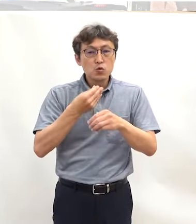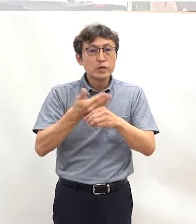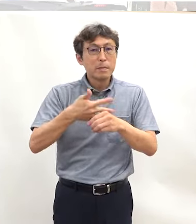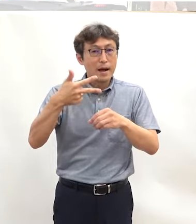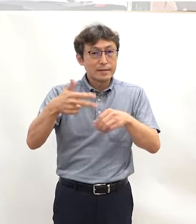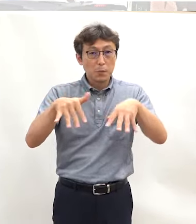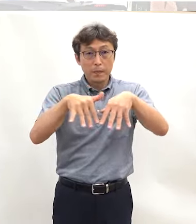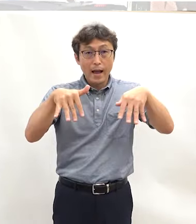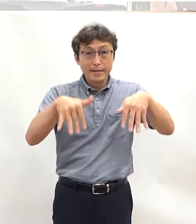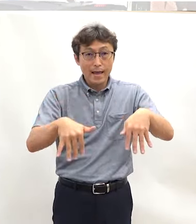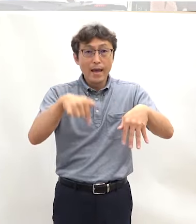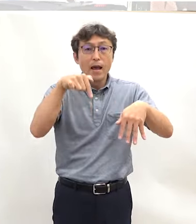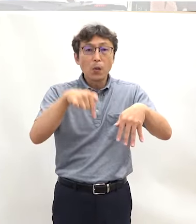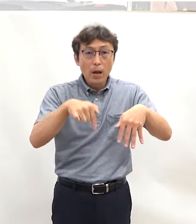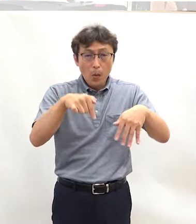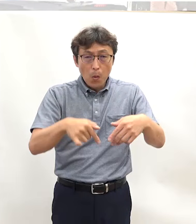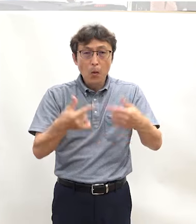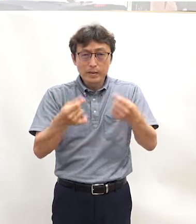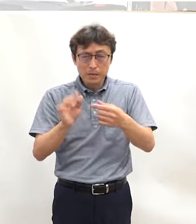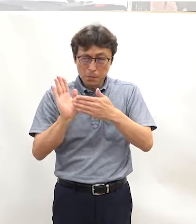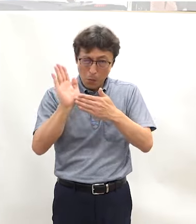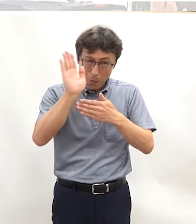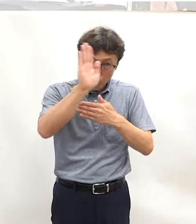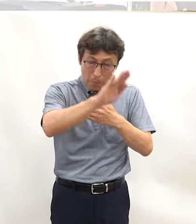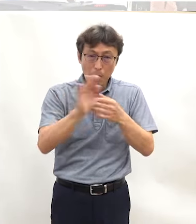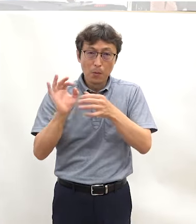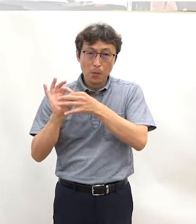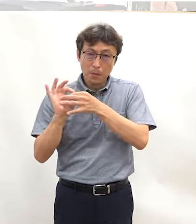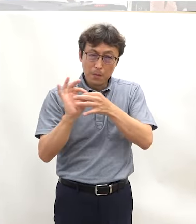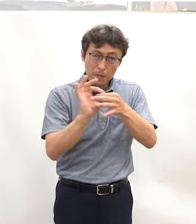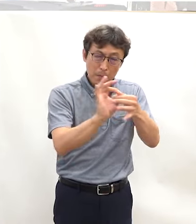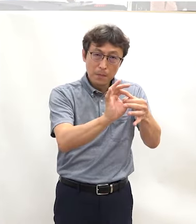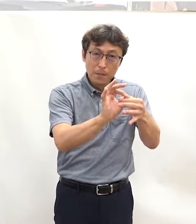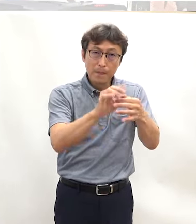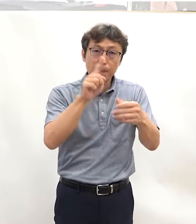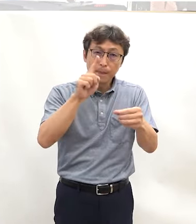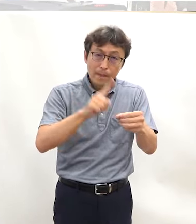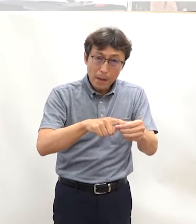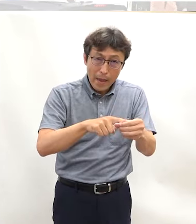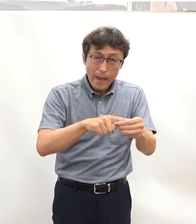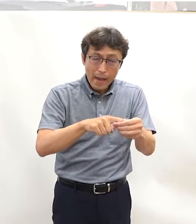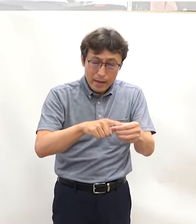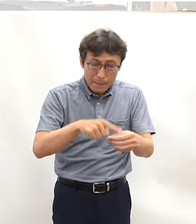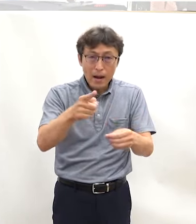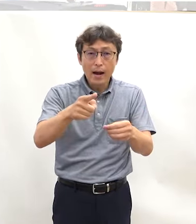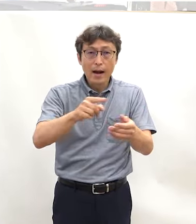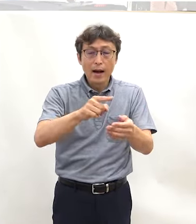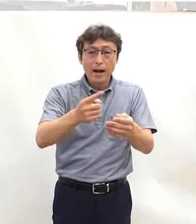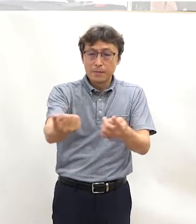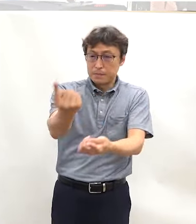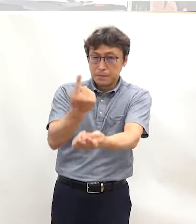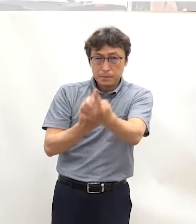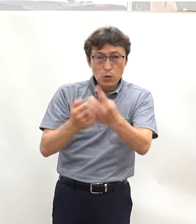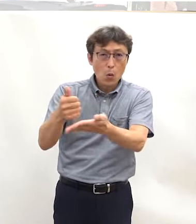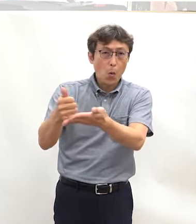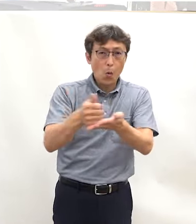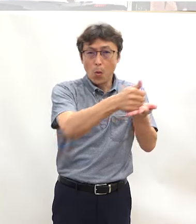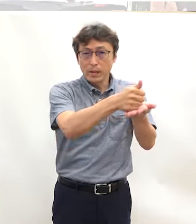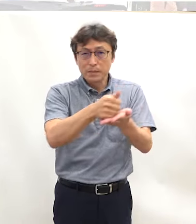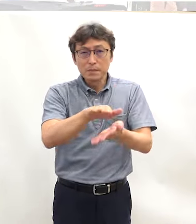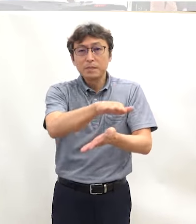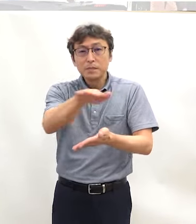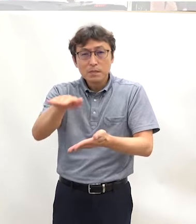ぱり、受診者の皆さんにもですね、ご協力をいただかないと体制続けられませんので、そこはぜひ便利だからとい